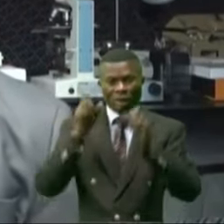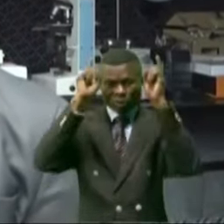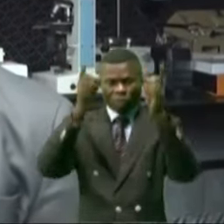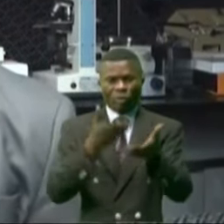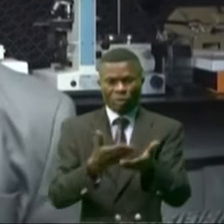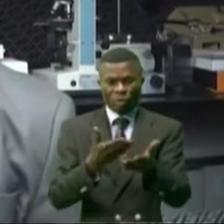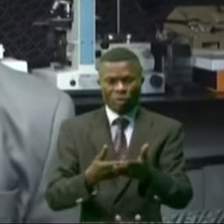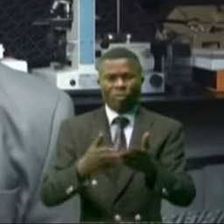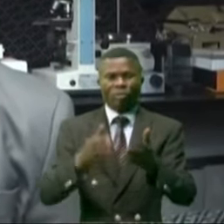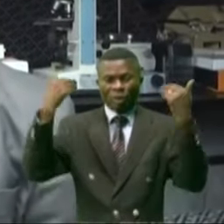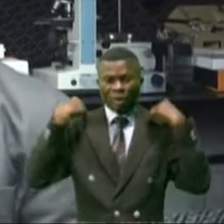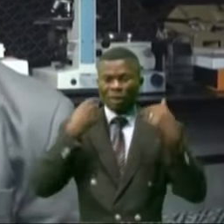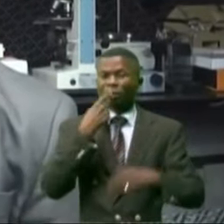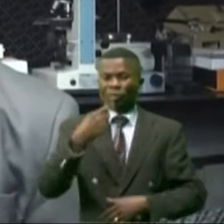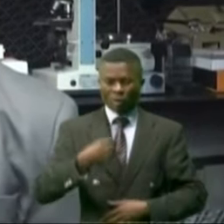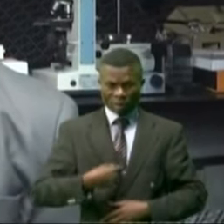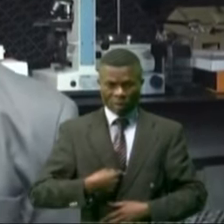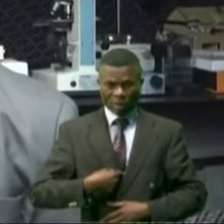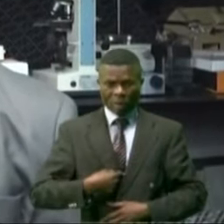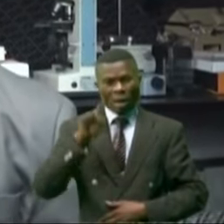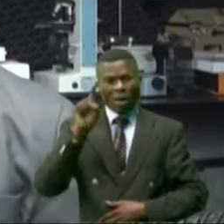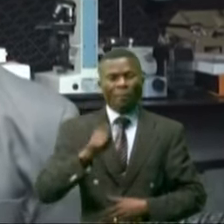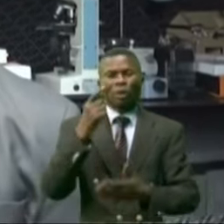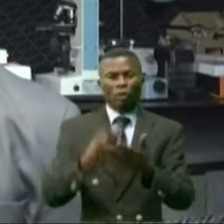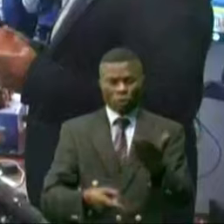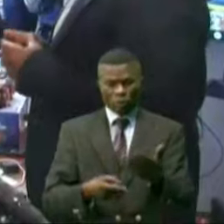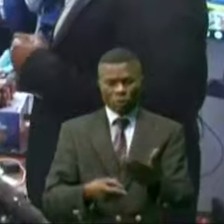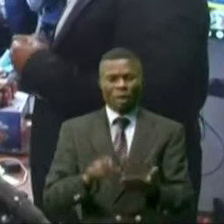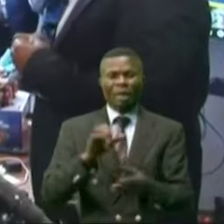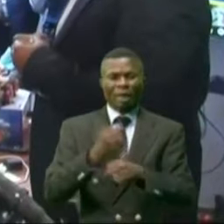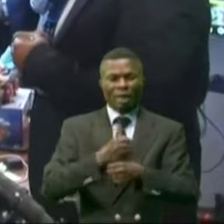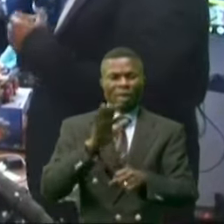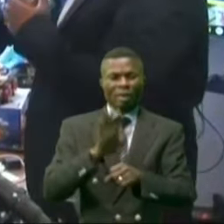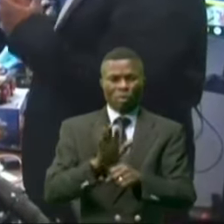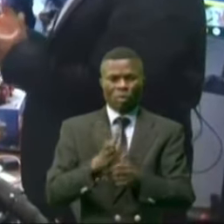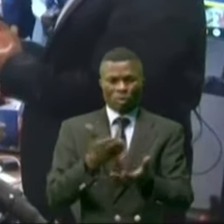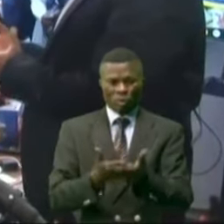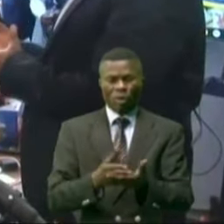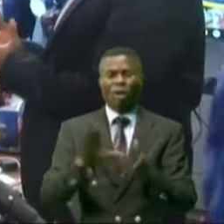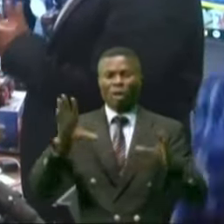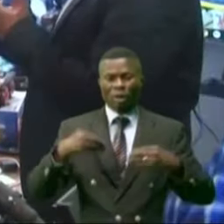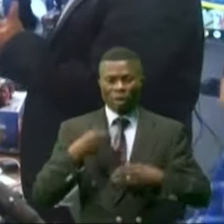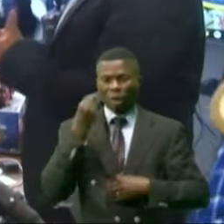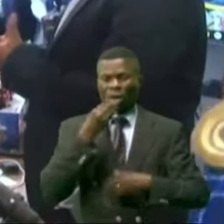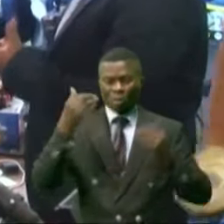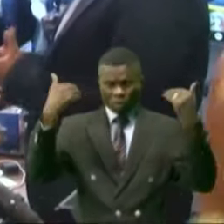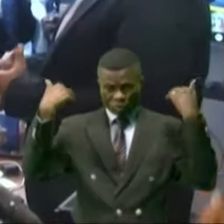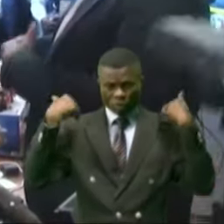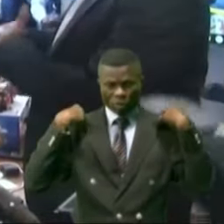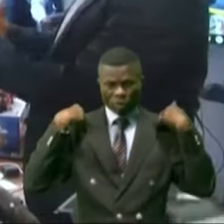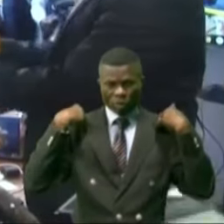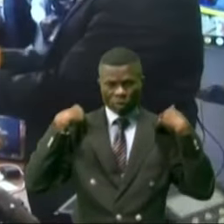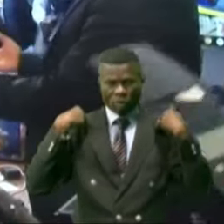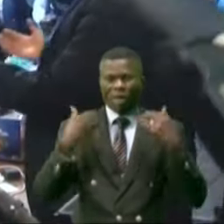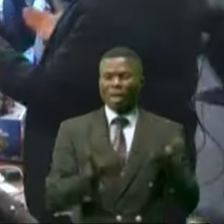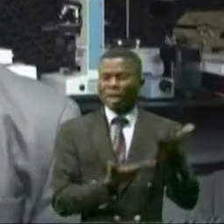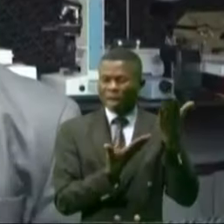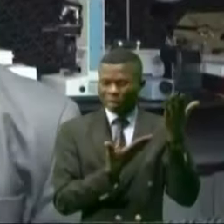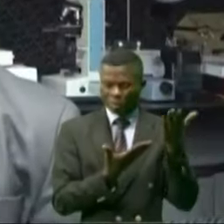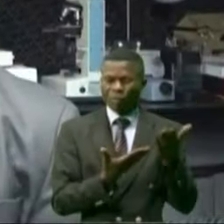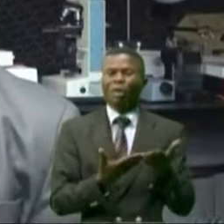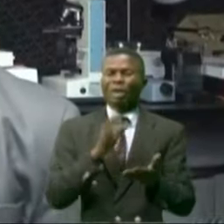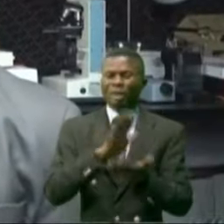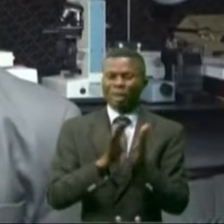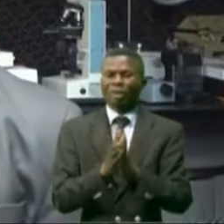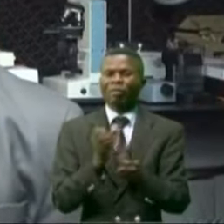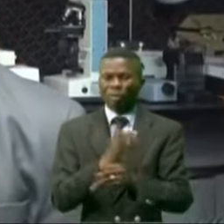Et le chef m'a dit que ce dont j'ai besoin, c'est d'en avoir plusieurs. Et je crois, parce que la parole du chef, ça vaut exécution,